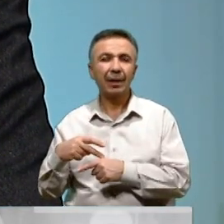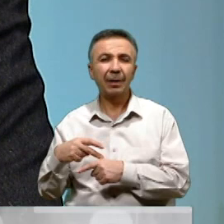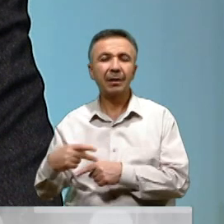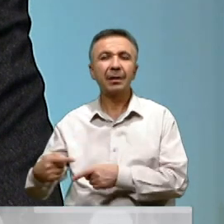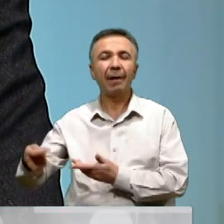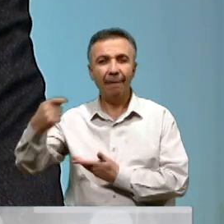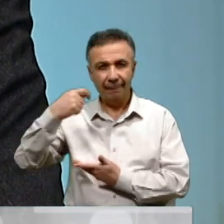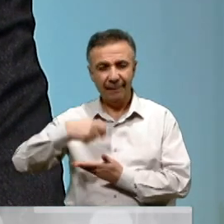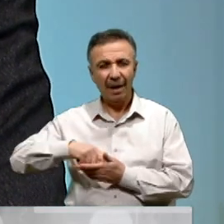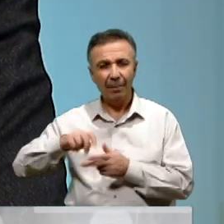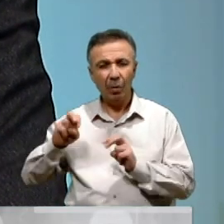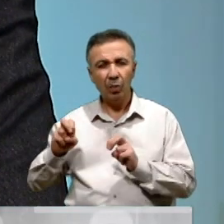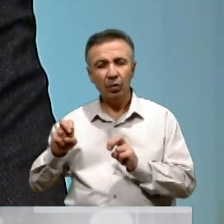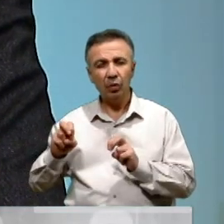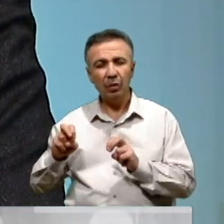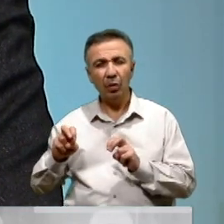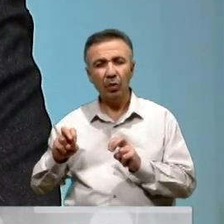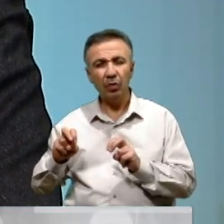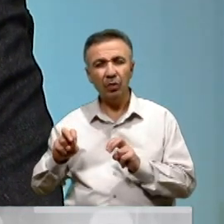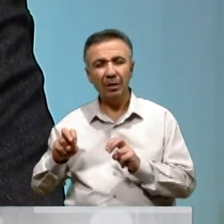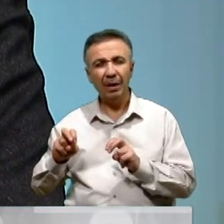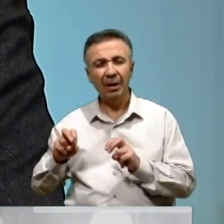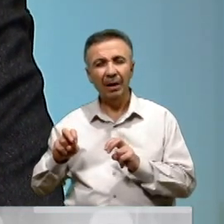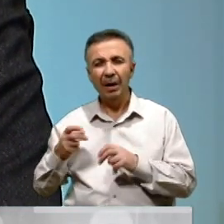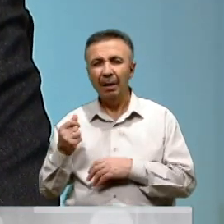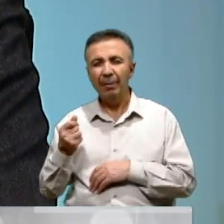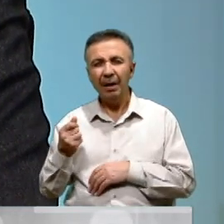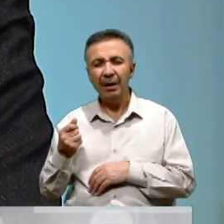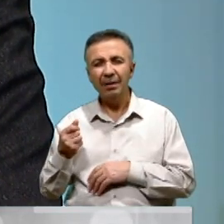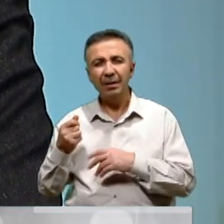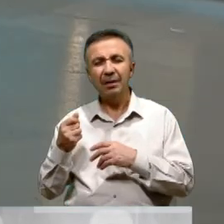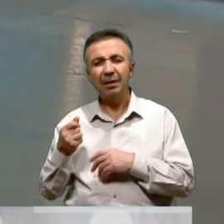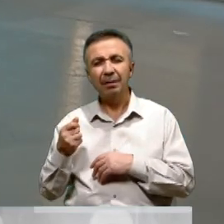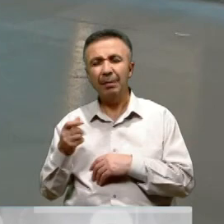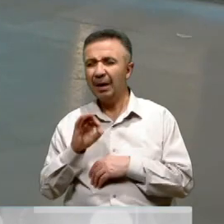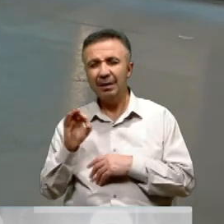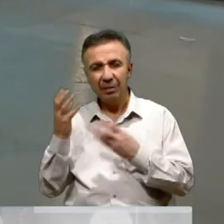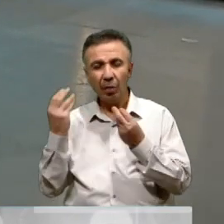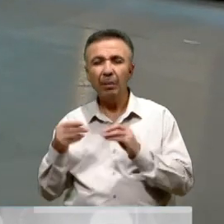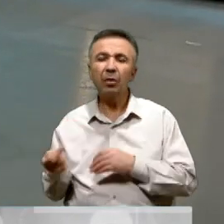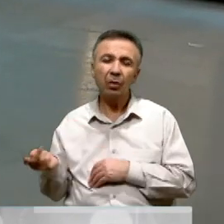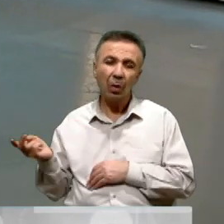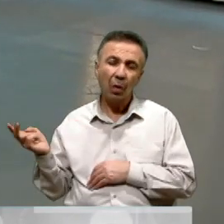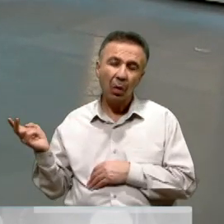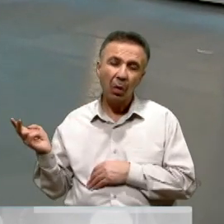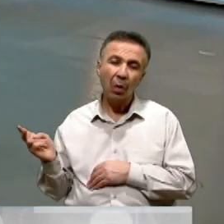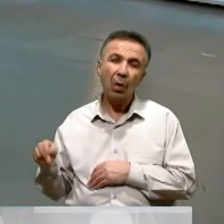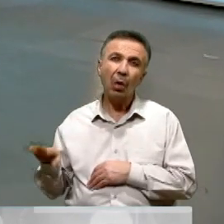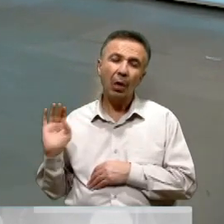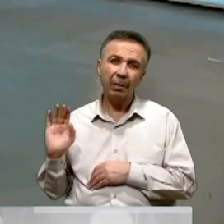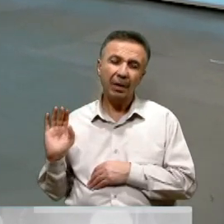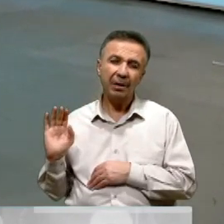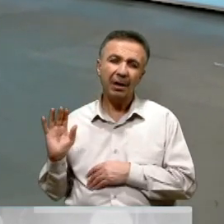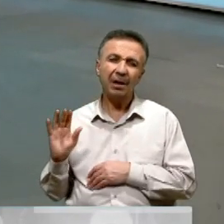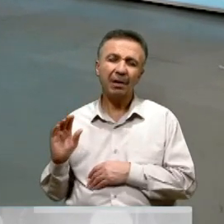noktasında imkansızlıkla ilgili bir durumu söz konusu olmayacak. Yani ölmüş olmayacak, artık tamamen